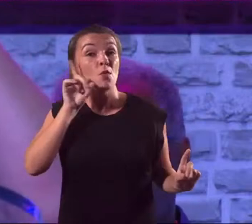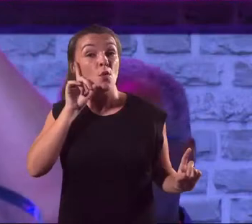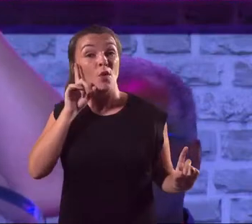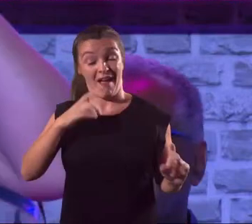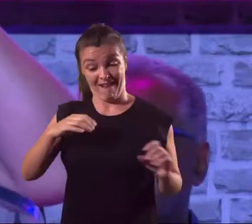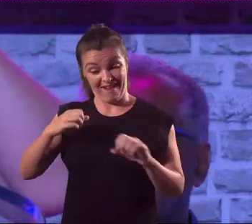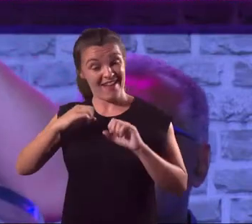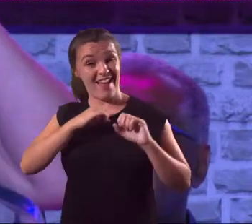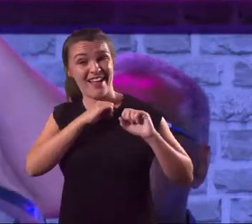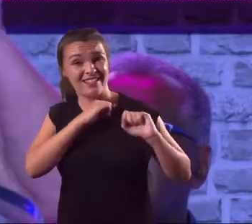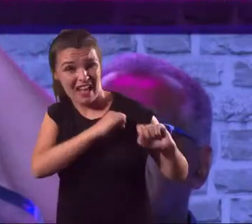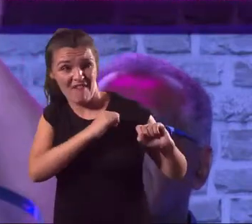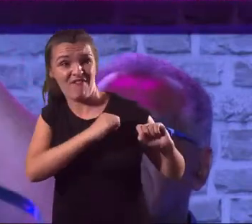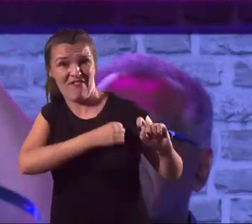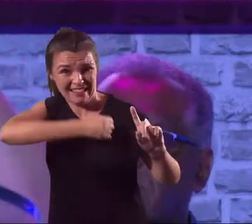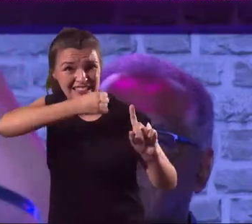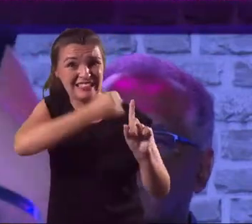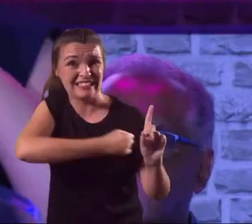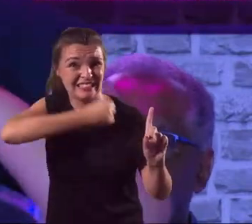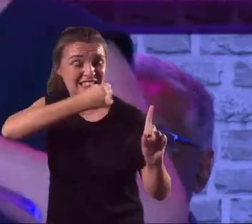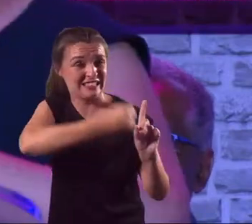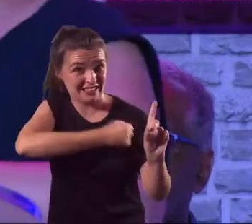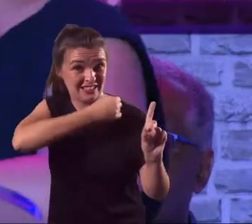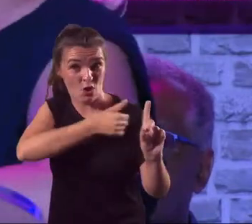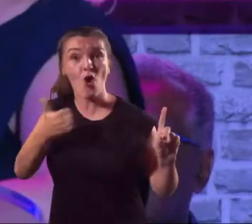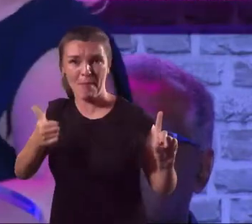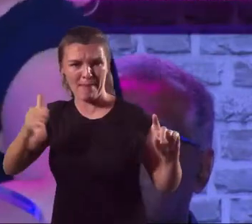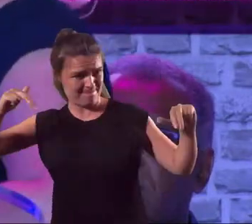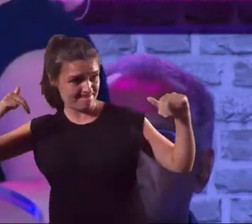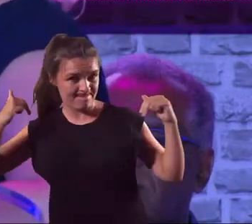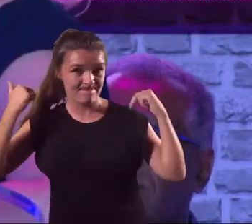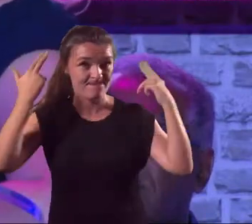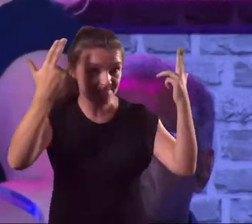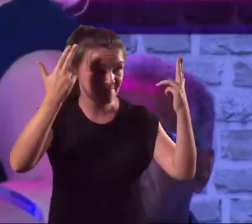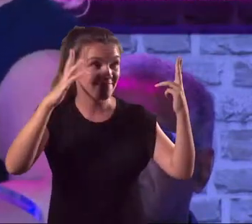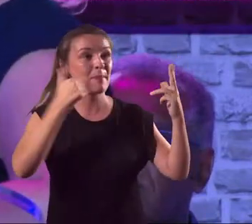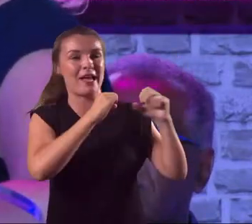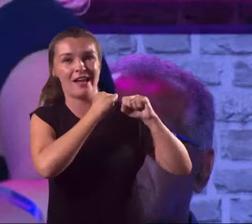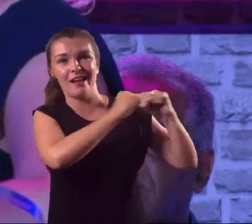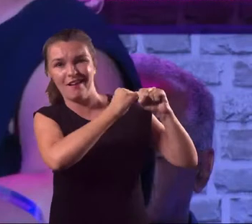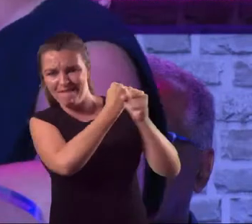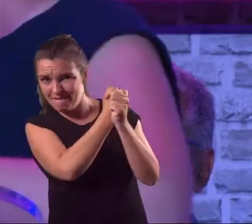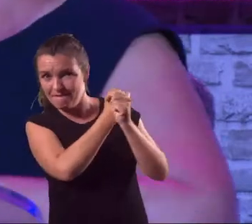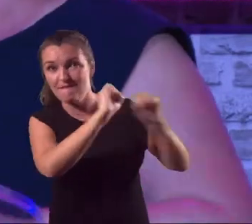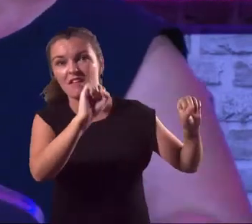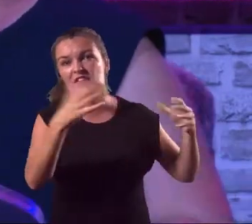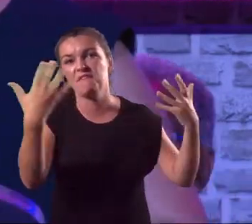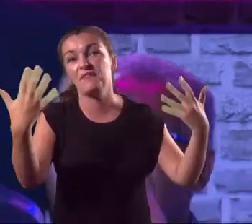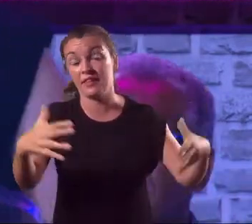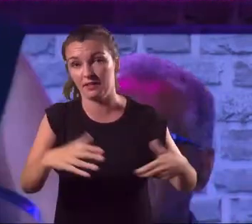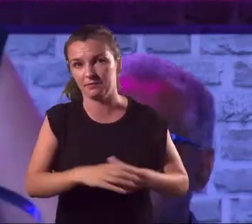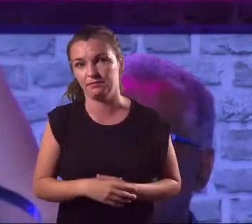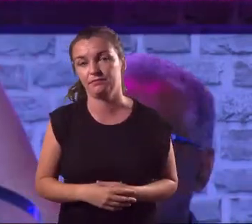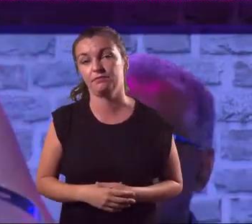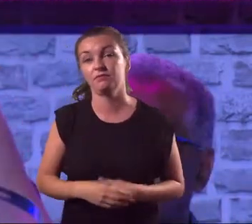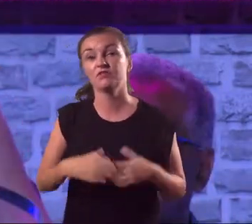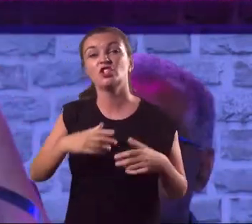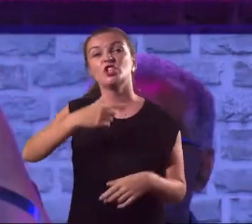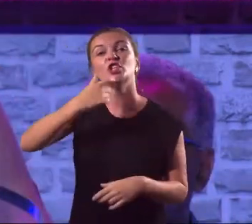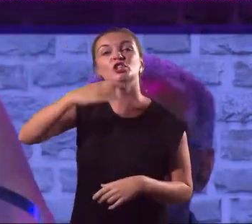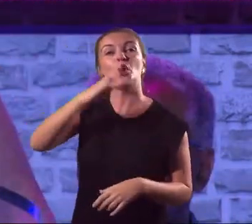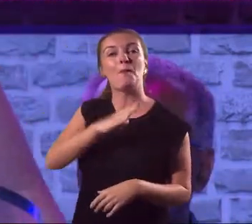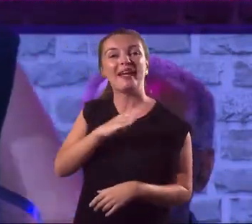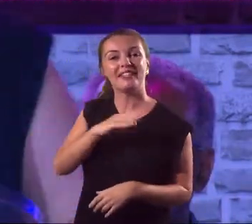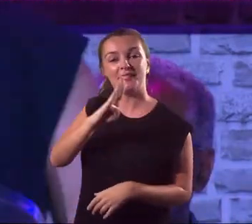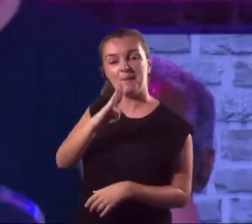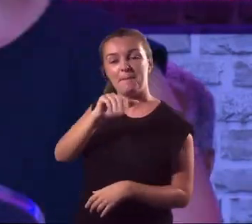lutte des esclaves, et d'abord par la lutte des esclaves eux-mêmes, que l'esclavage a pu être aboli. Gloire à Jean-Baptiste